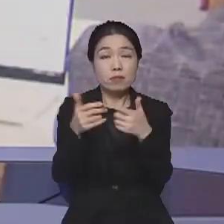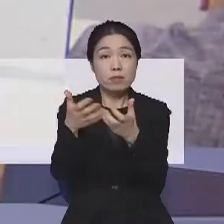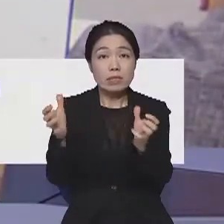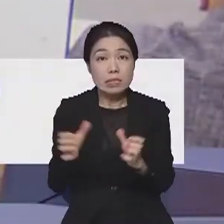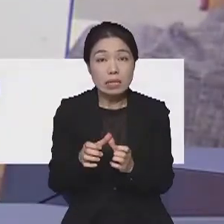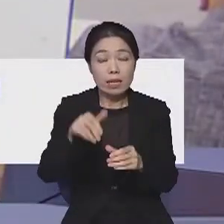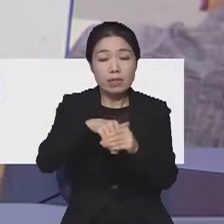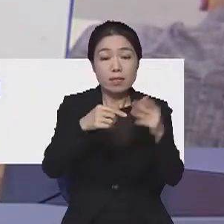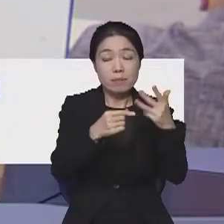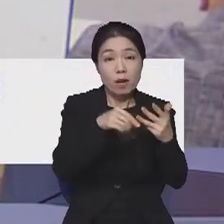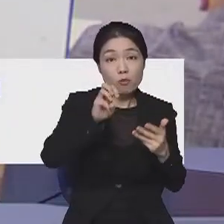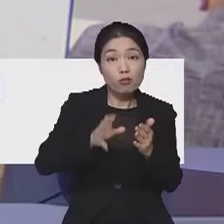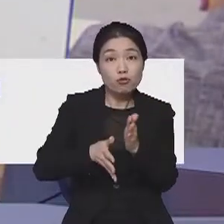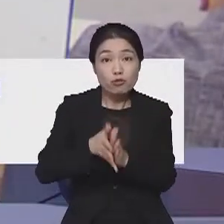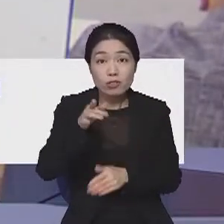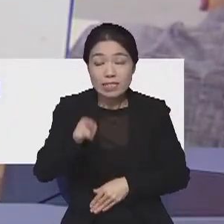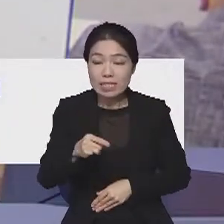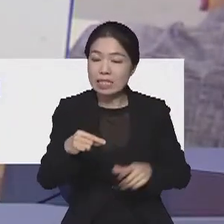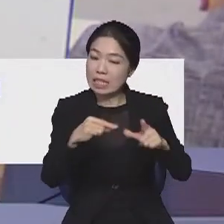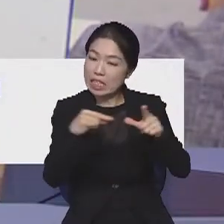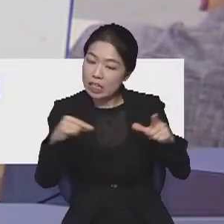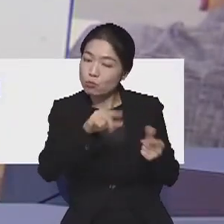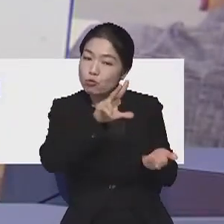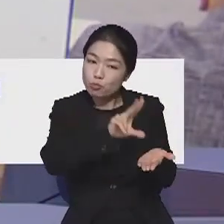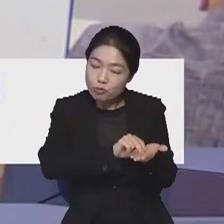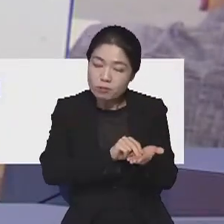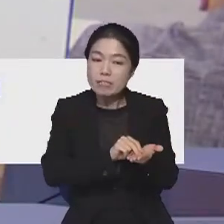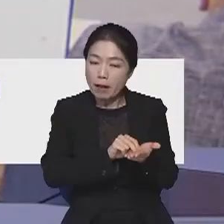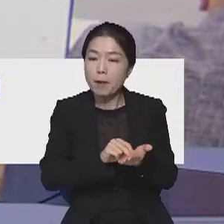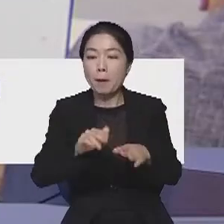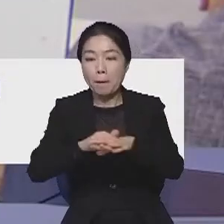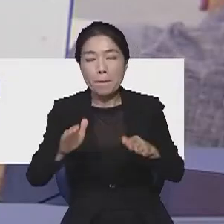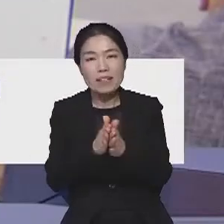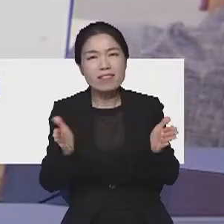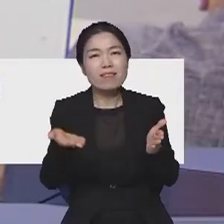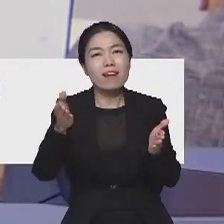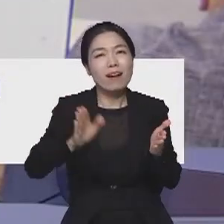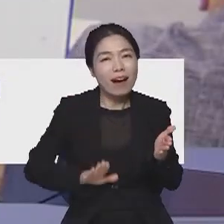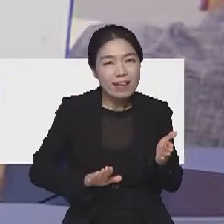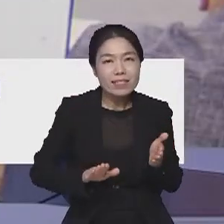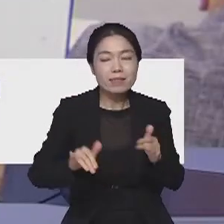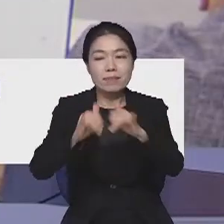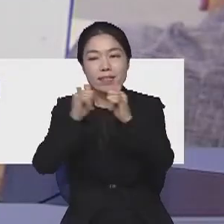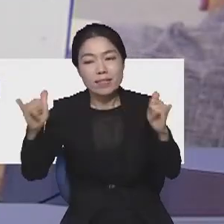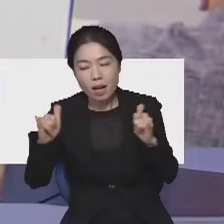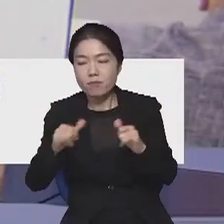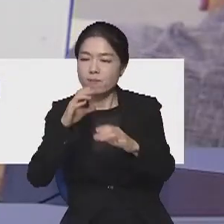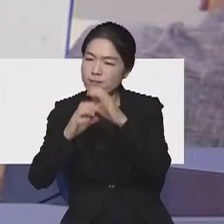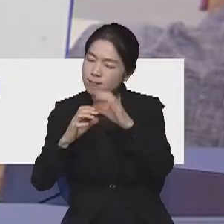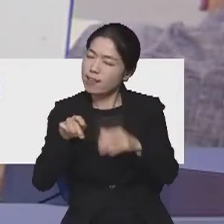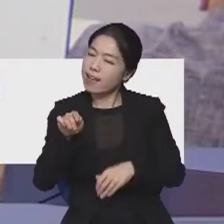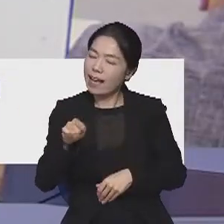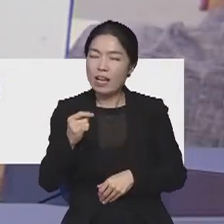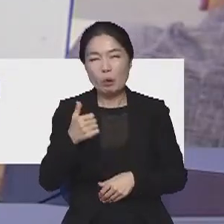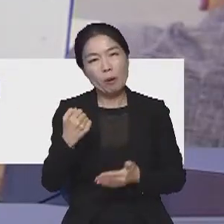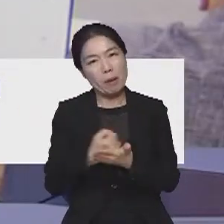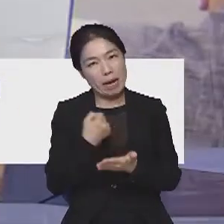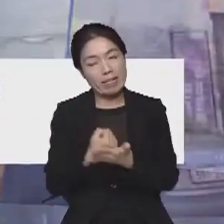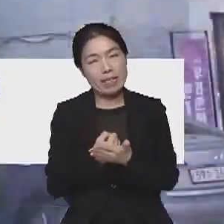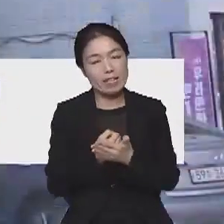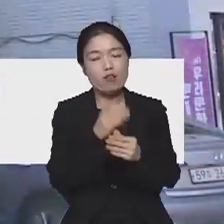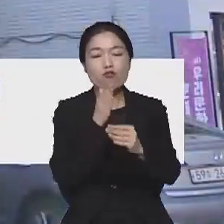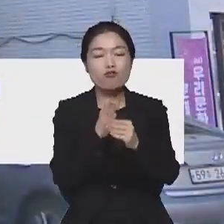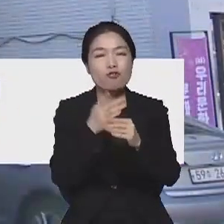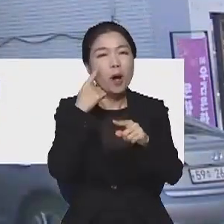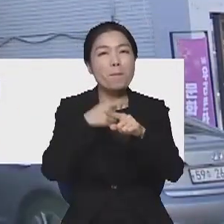시민사회단체가 민선 8기 광주시는 일부 현안 사업에서 실마리를 풀기 시작했지만 시민과의 소통 면에서는 아쉬움이 있었다는